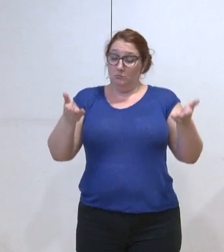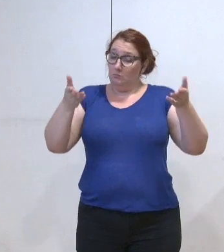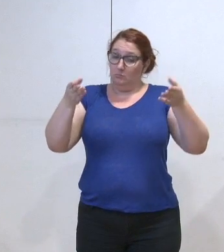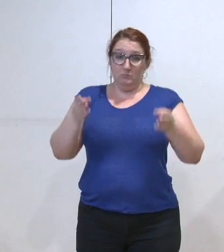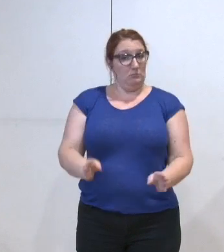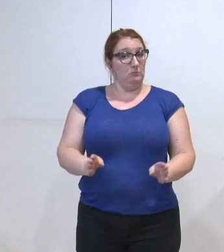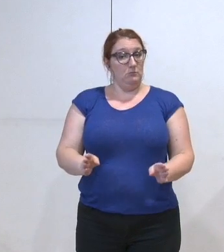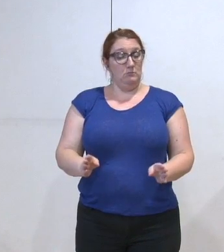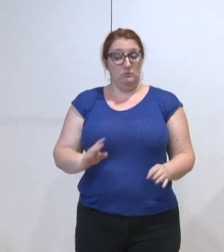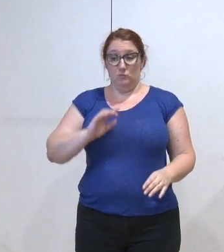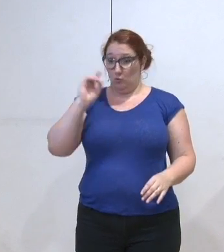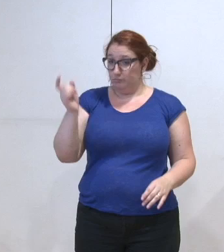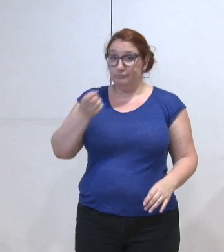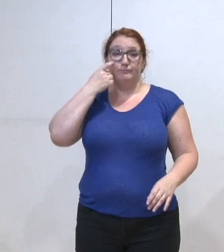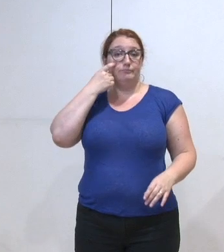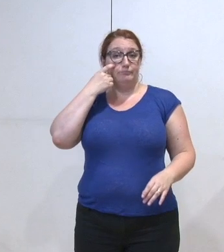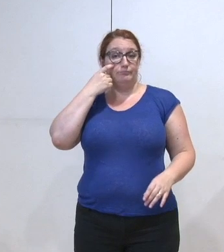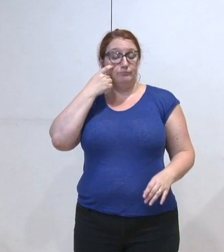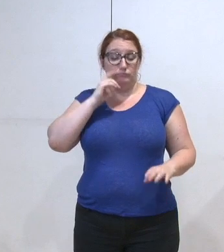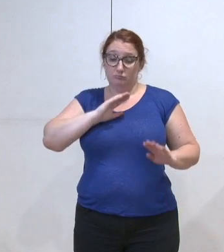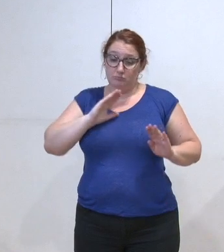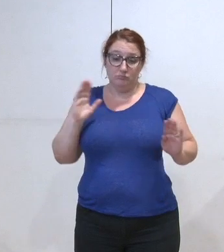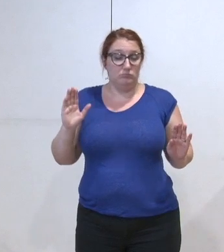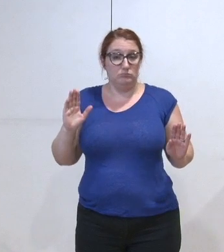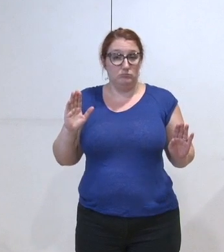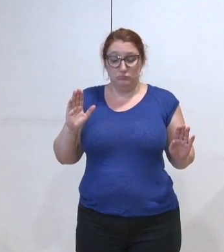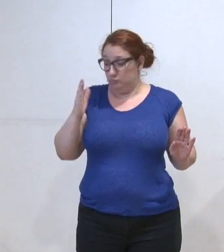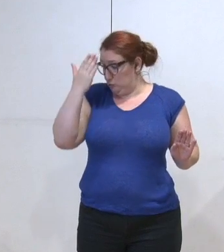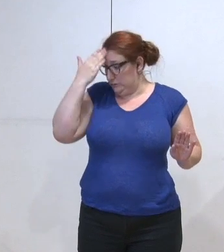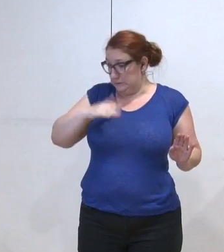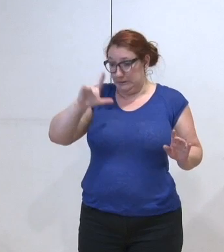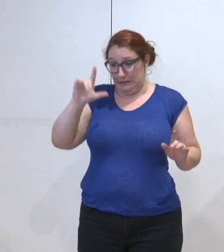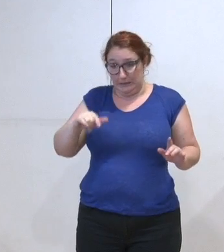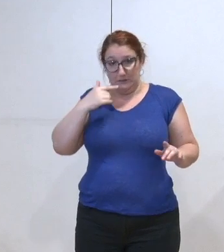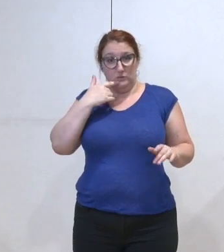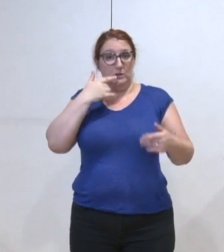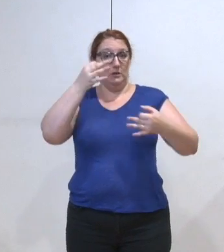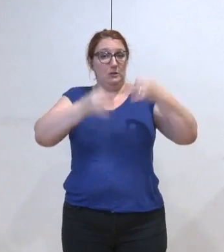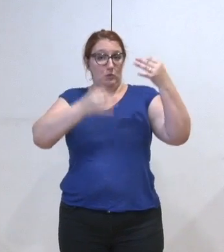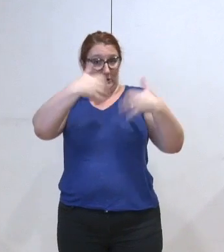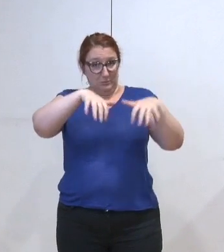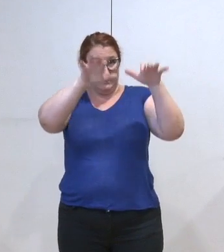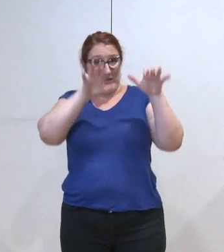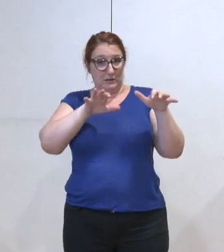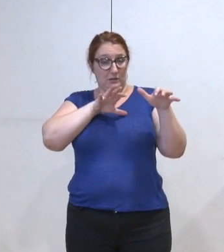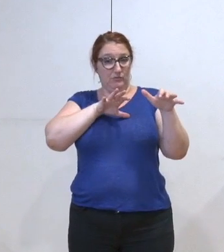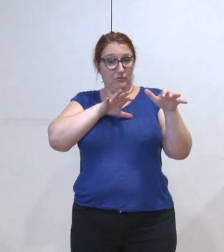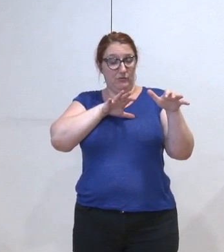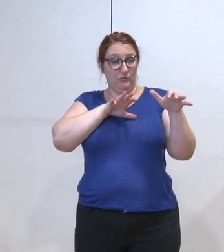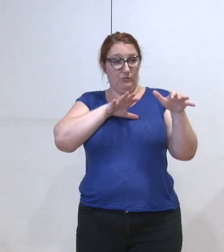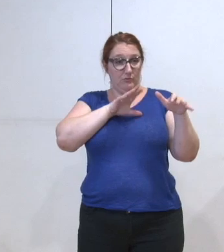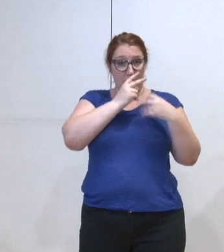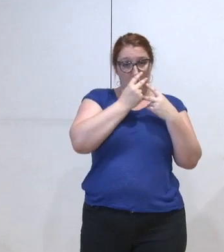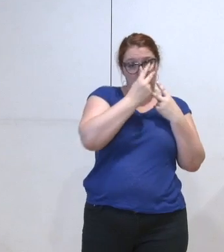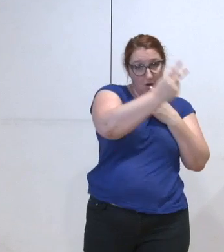en connaissance de cause sur nos décisions à la fois je le rappelle au tribunal administratif et devant le tribunal de